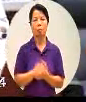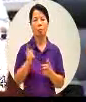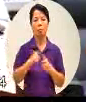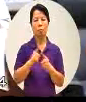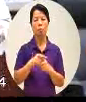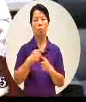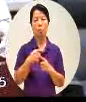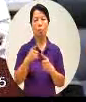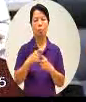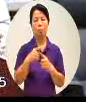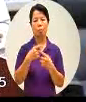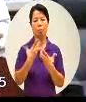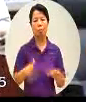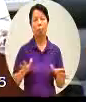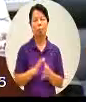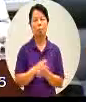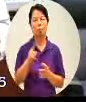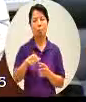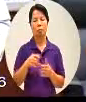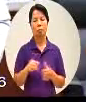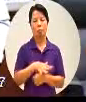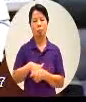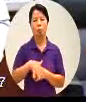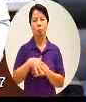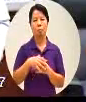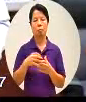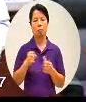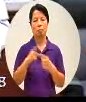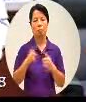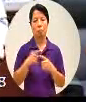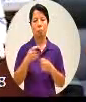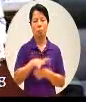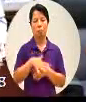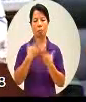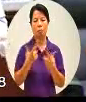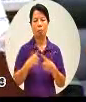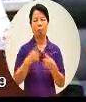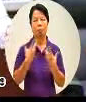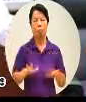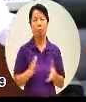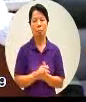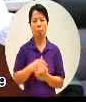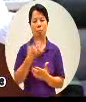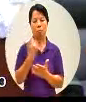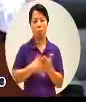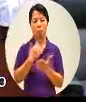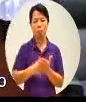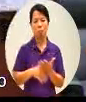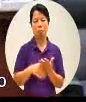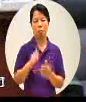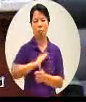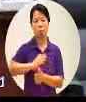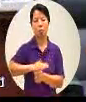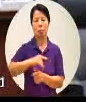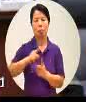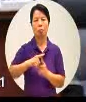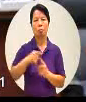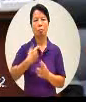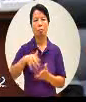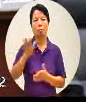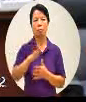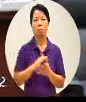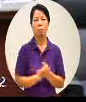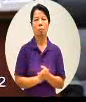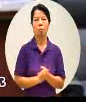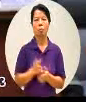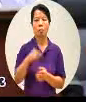员太多了，我们这个部门人太多，需要裁员。来，我请问你，